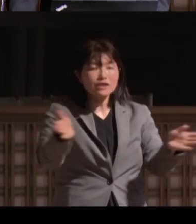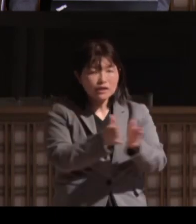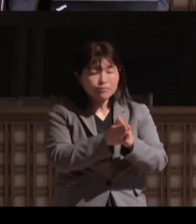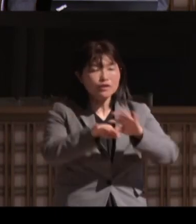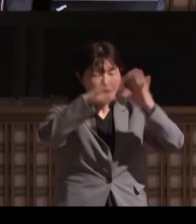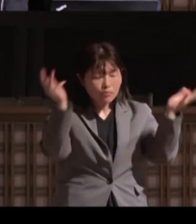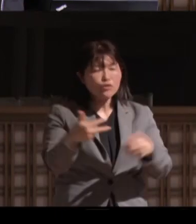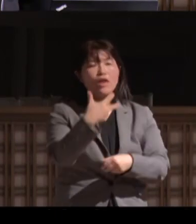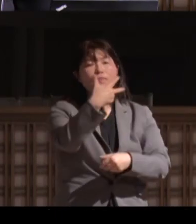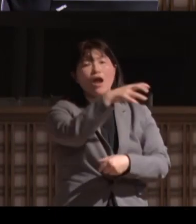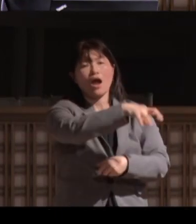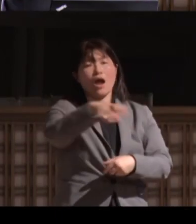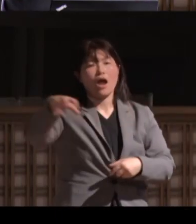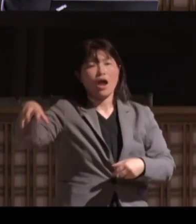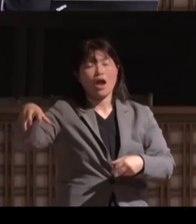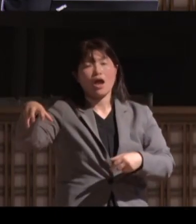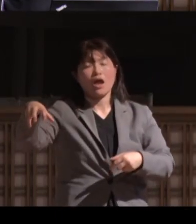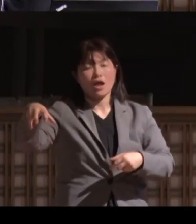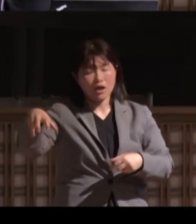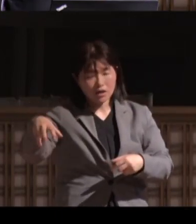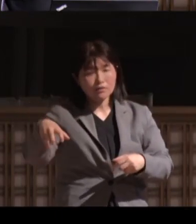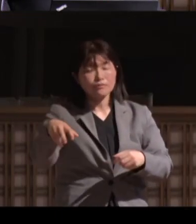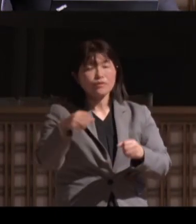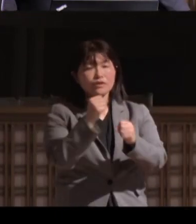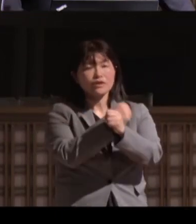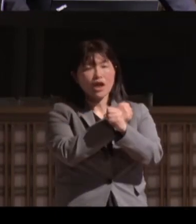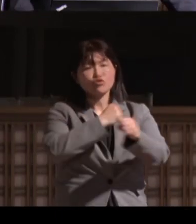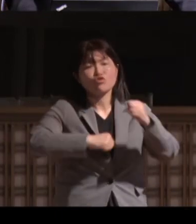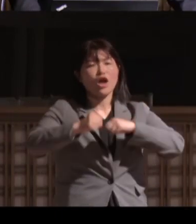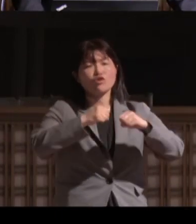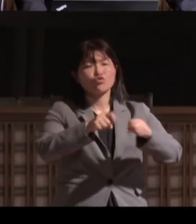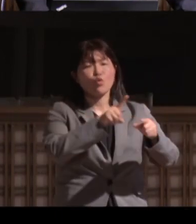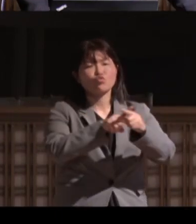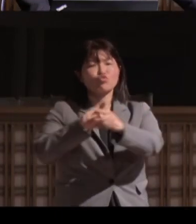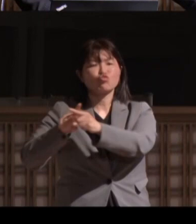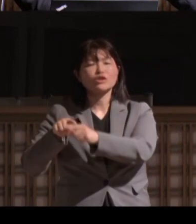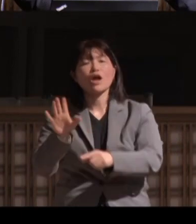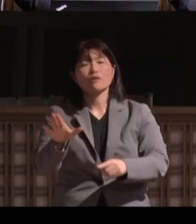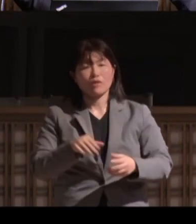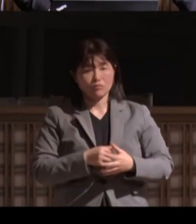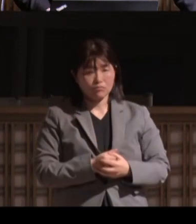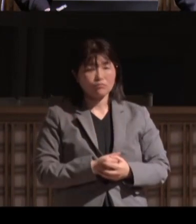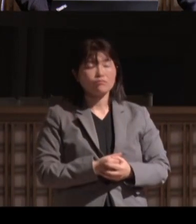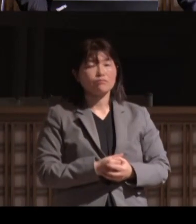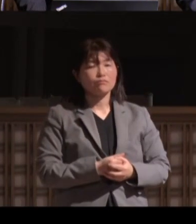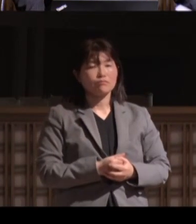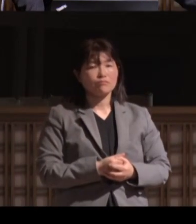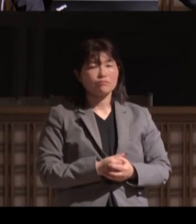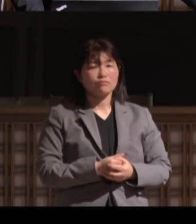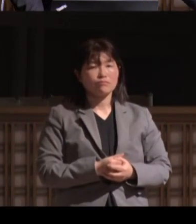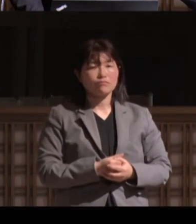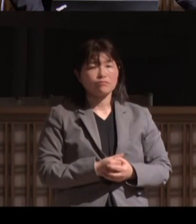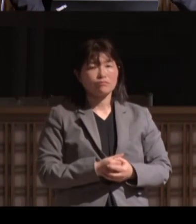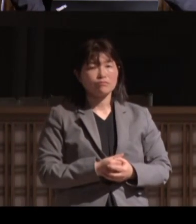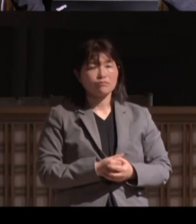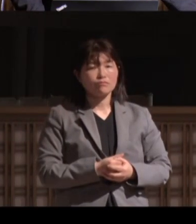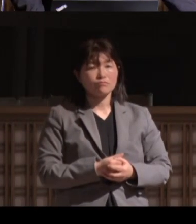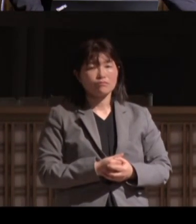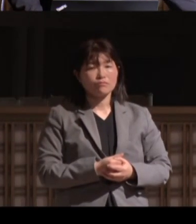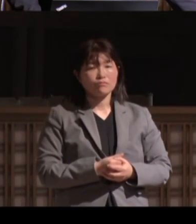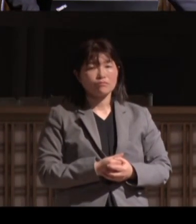7箇所大きい中心的なですねえ活動の拠点とさせていただいております